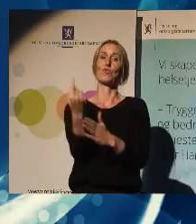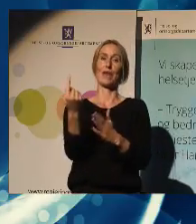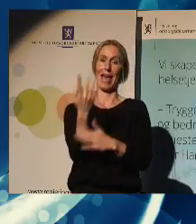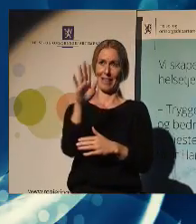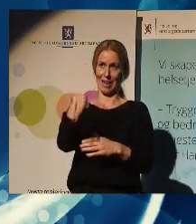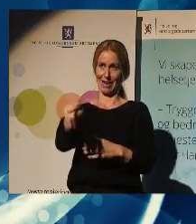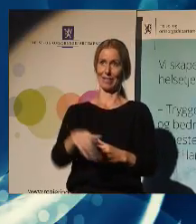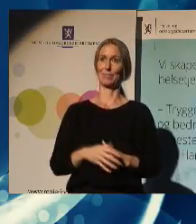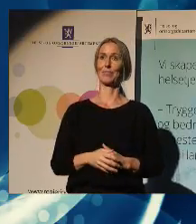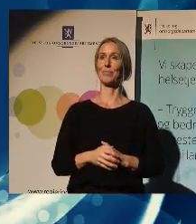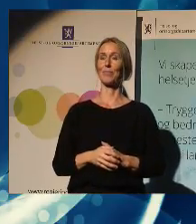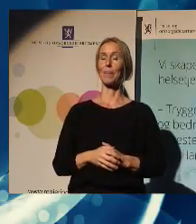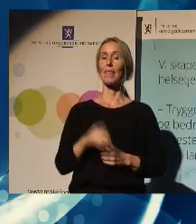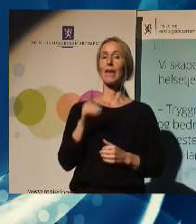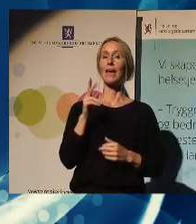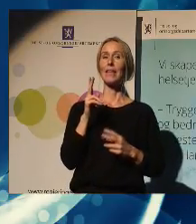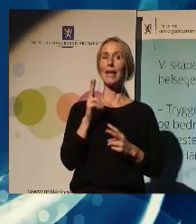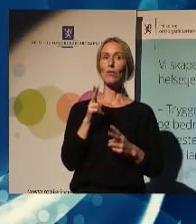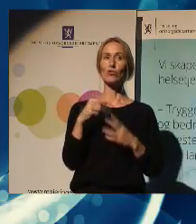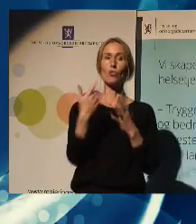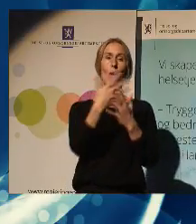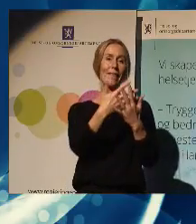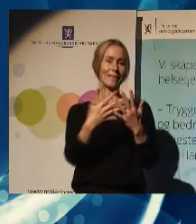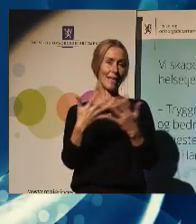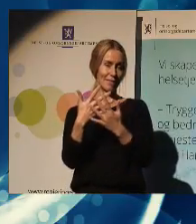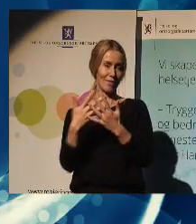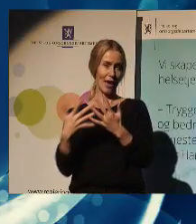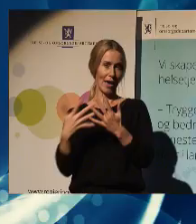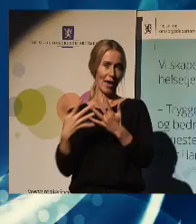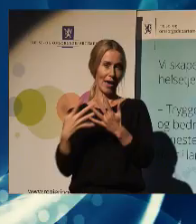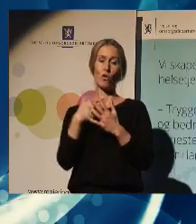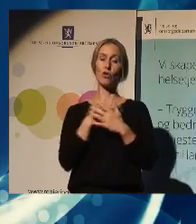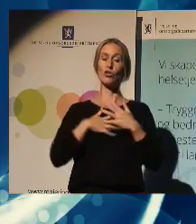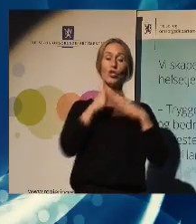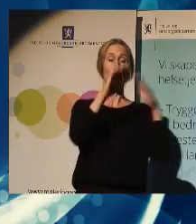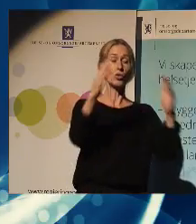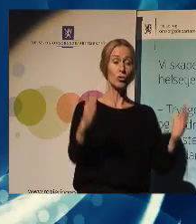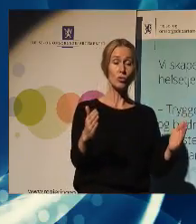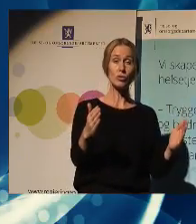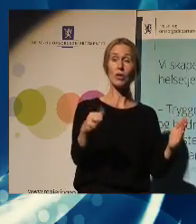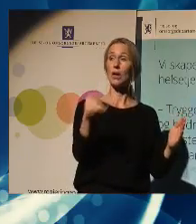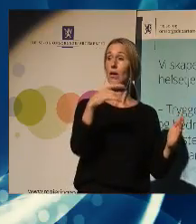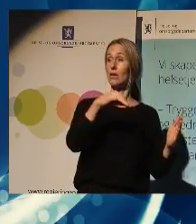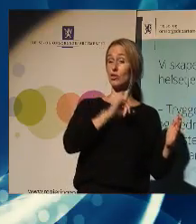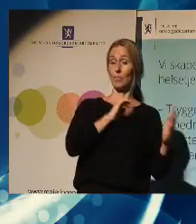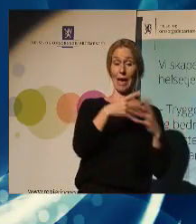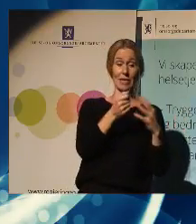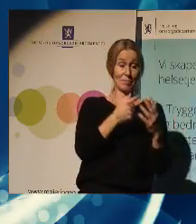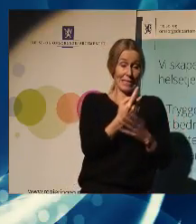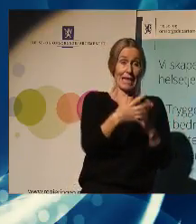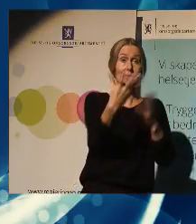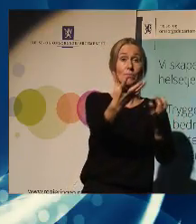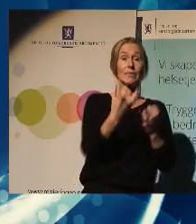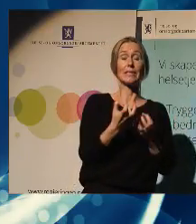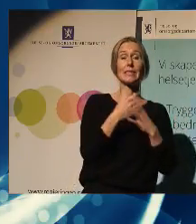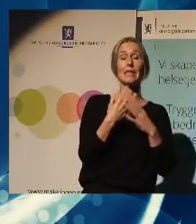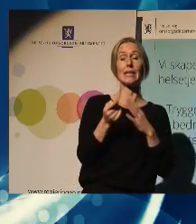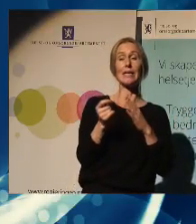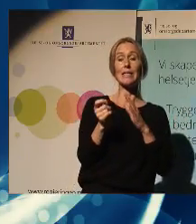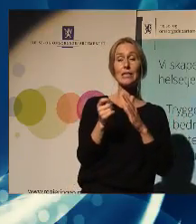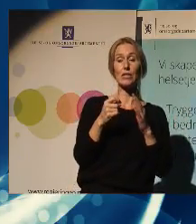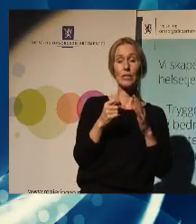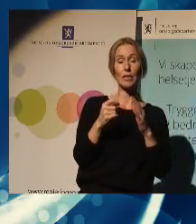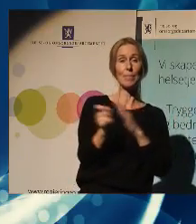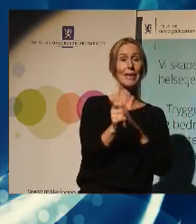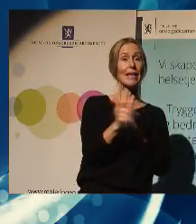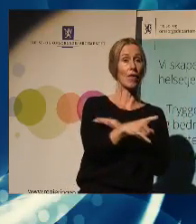Det er også et nettverk for sykehus som er interessert i minoritets- og